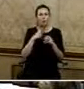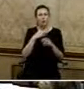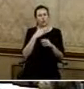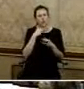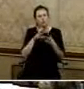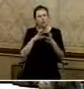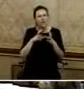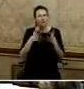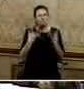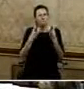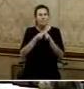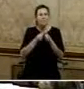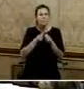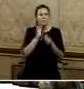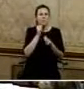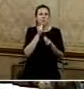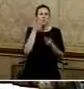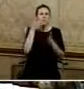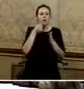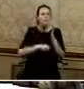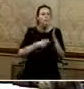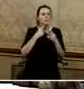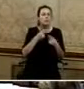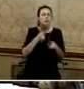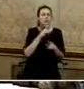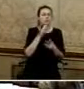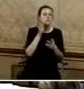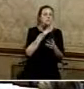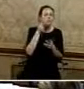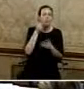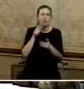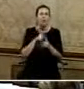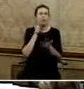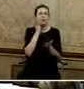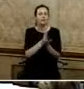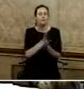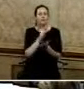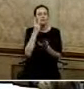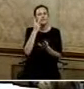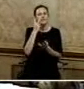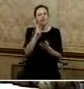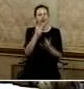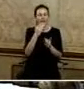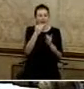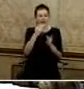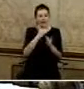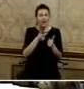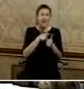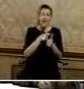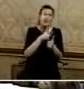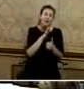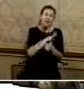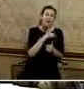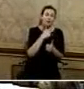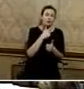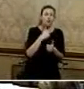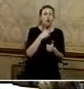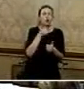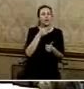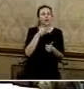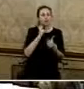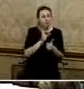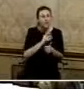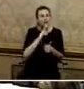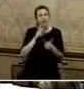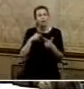dosta kompleksan, dakle, ne može ga se jedno obrazno, crno-bijelo gledati. Možemo gledati na dvije razine. Osnovna, dakle, jedna je načelna, druga je